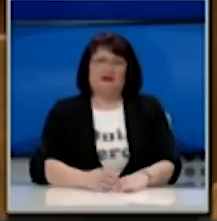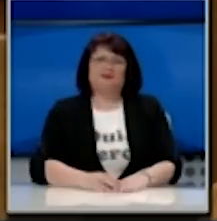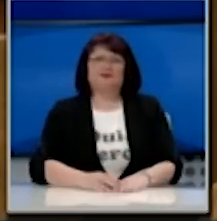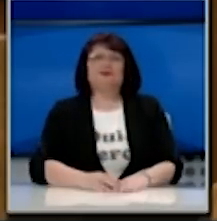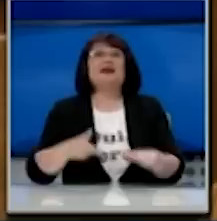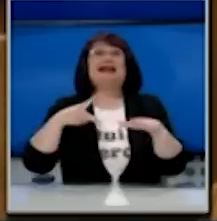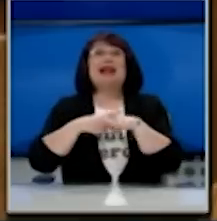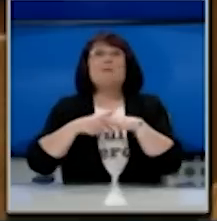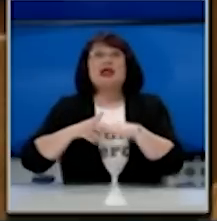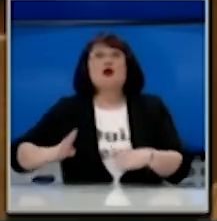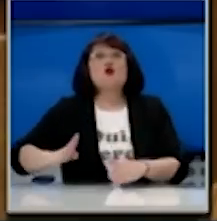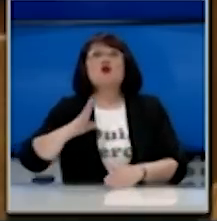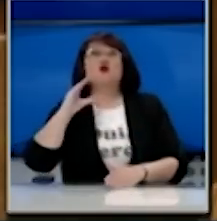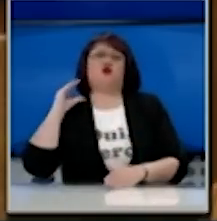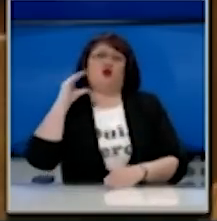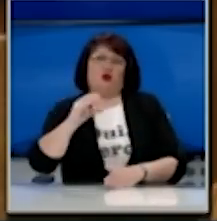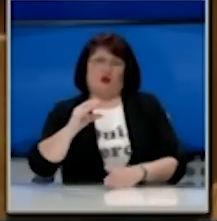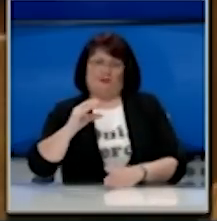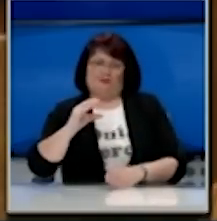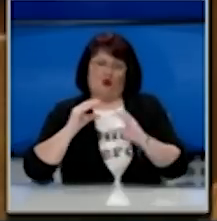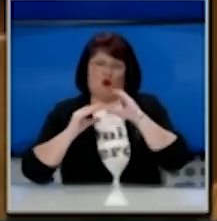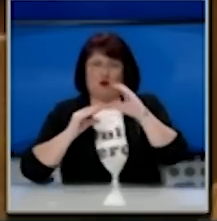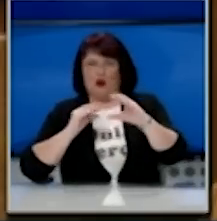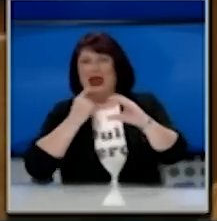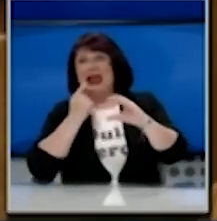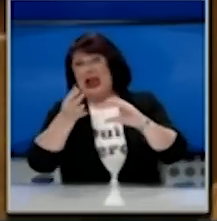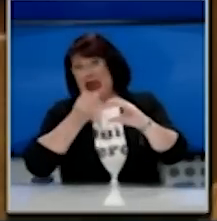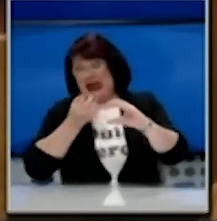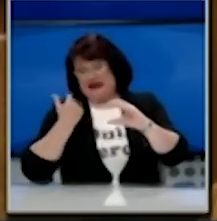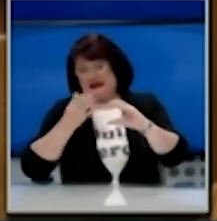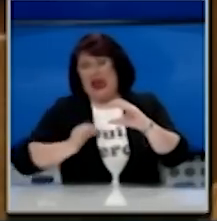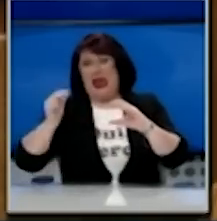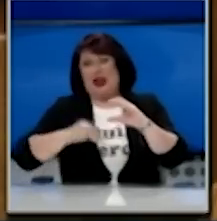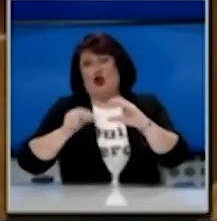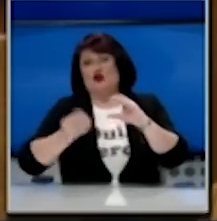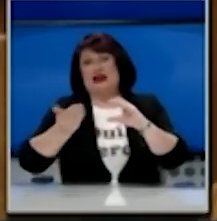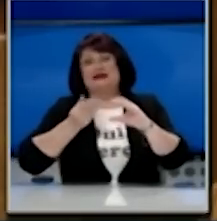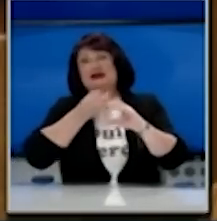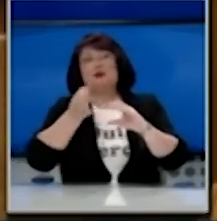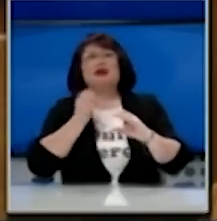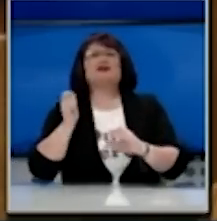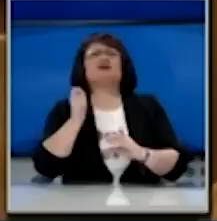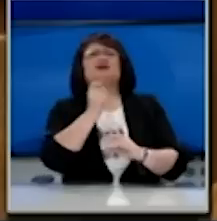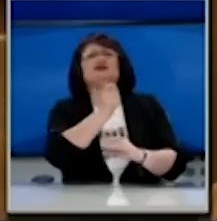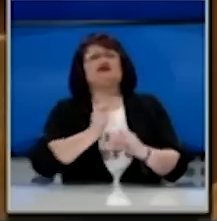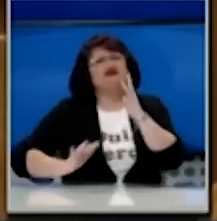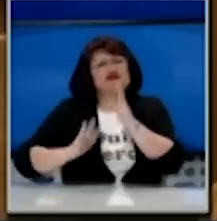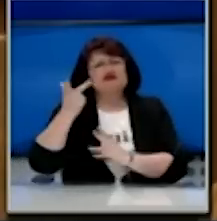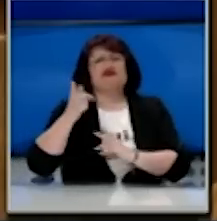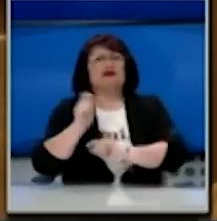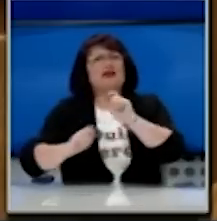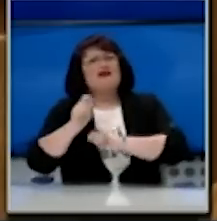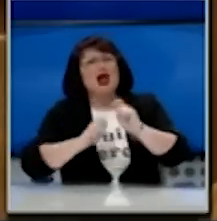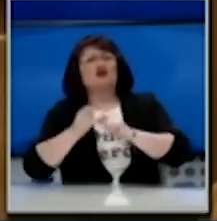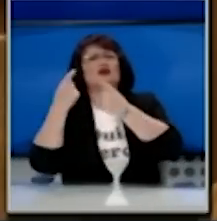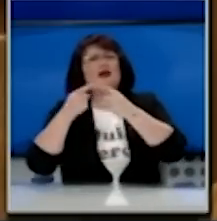Ταμείου Ανάκαμψης με βάση τα χρήματα του οποίου, όπως λέγατε προεκλογικά, θα προβείτε σε αναβάθμιση με ανακαινήσεις και